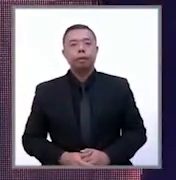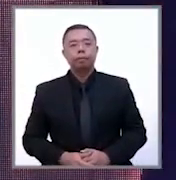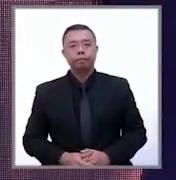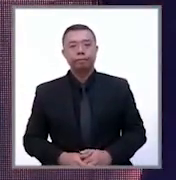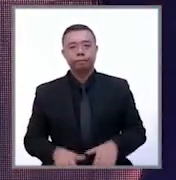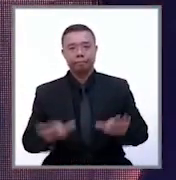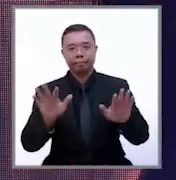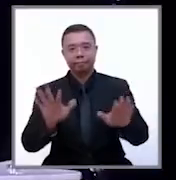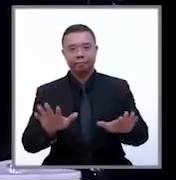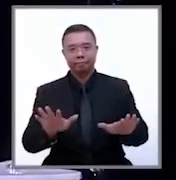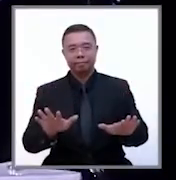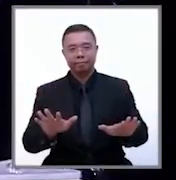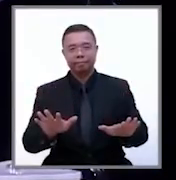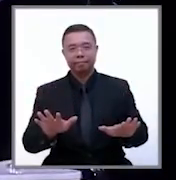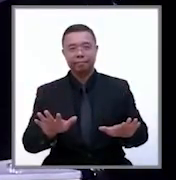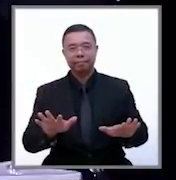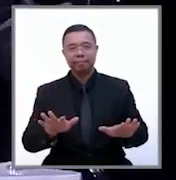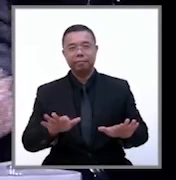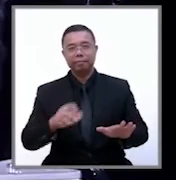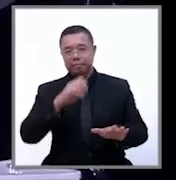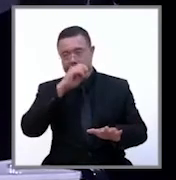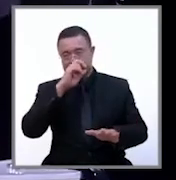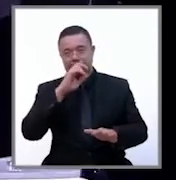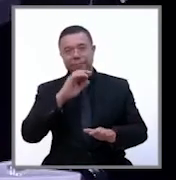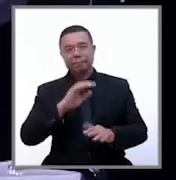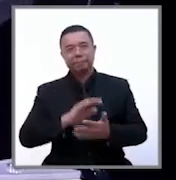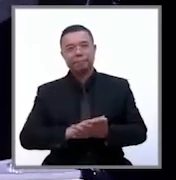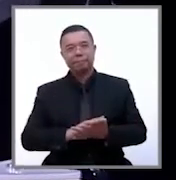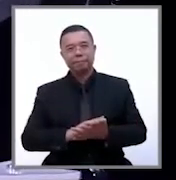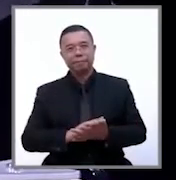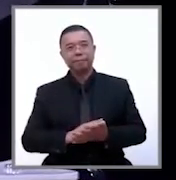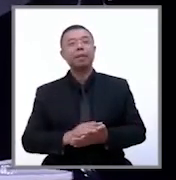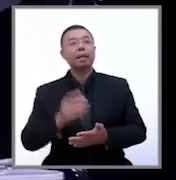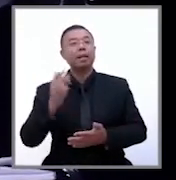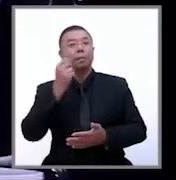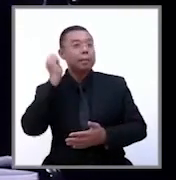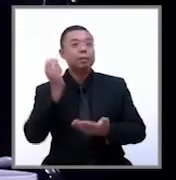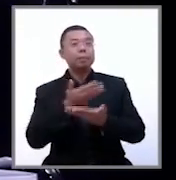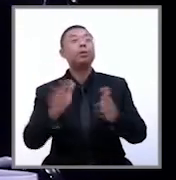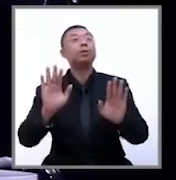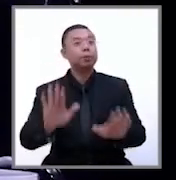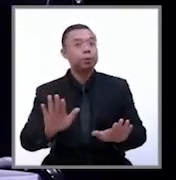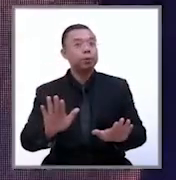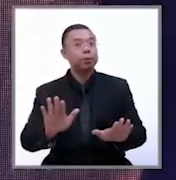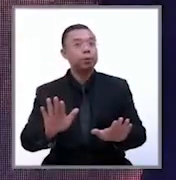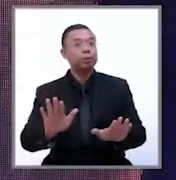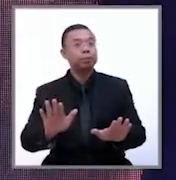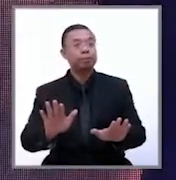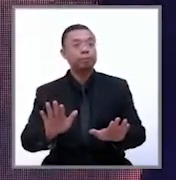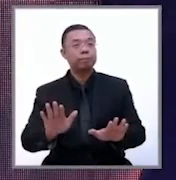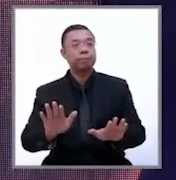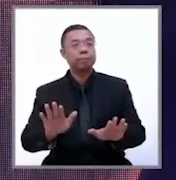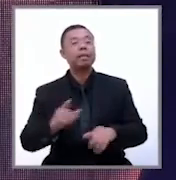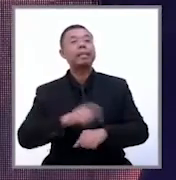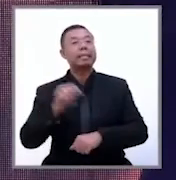kasih cukup cukup Bapak Ibu cukup baik kita lanjutkan dulu